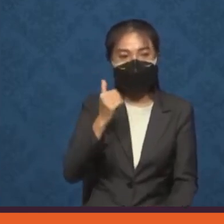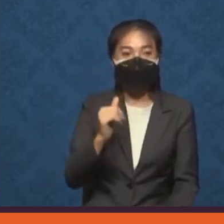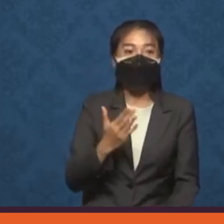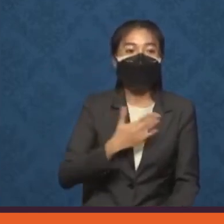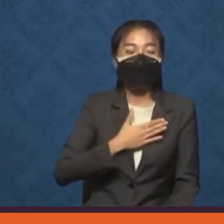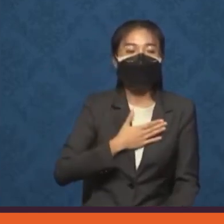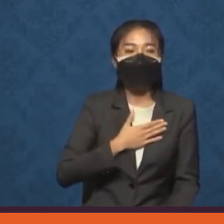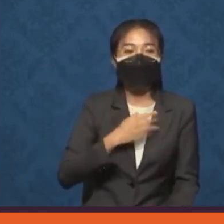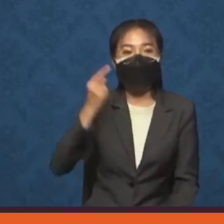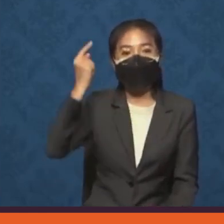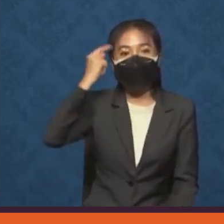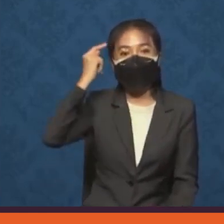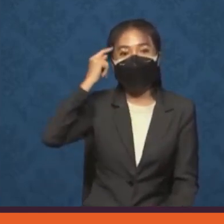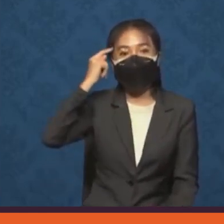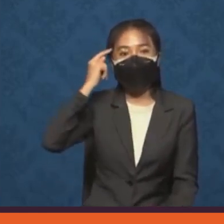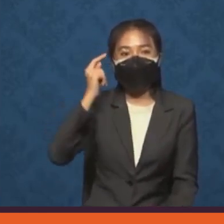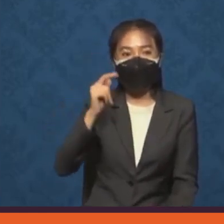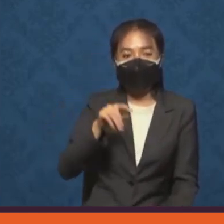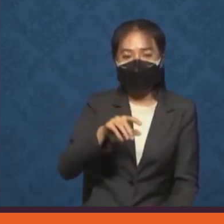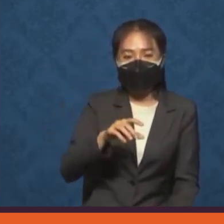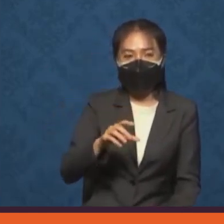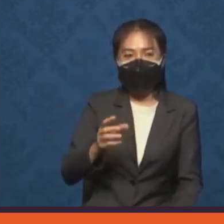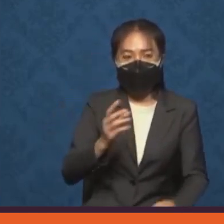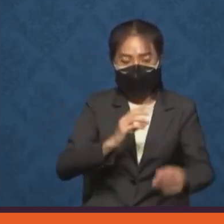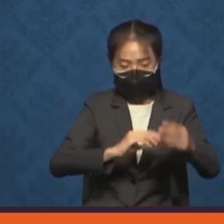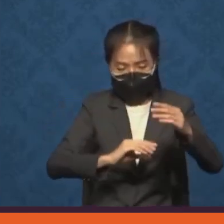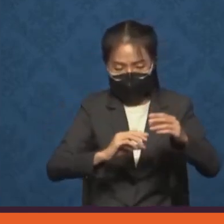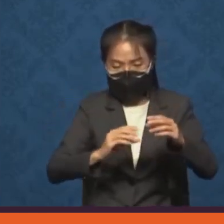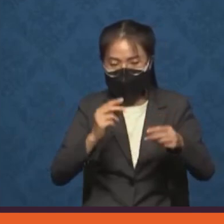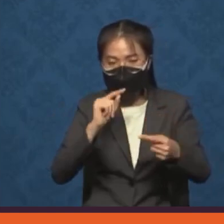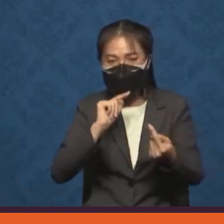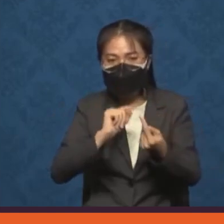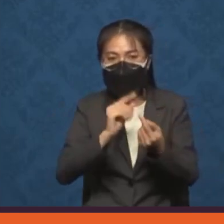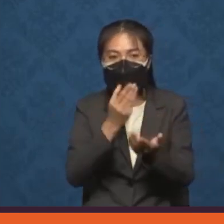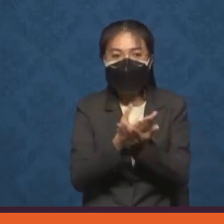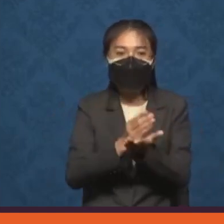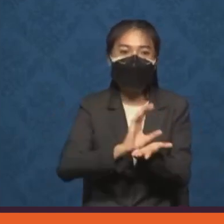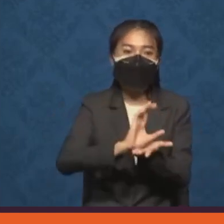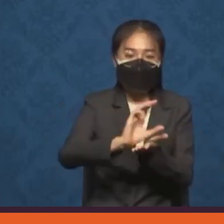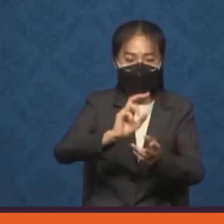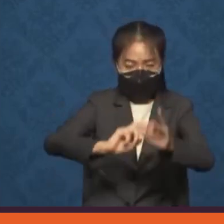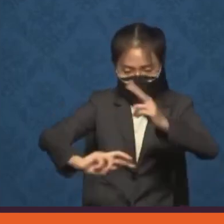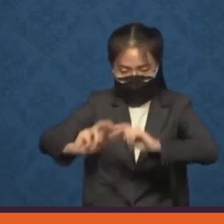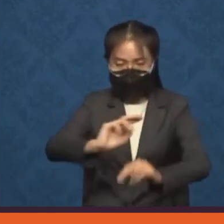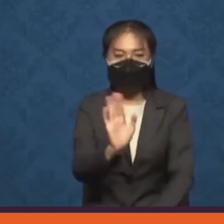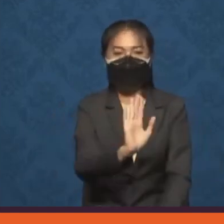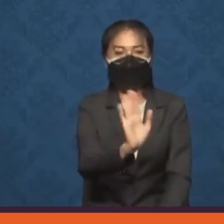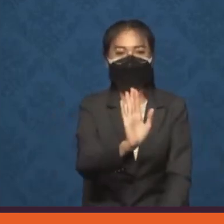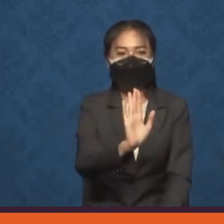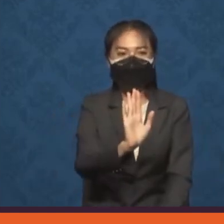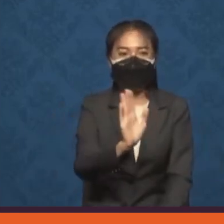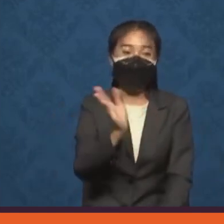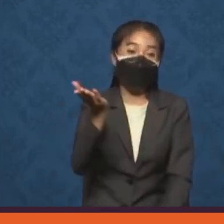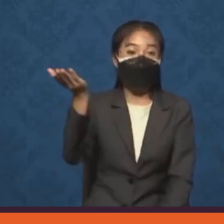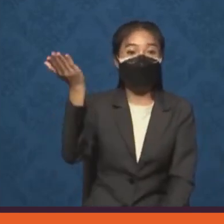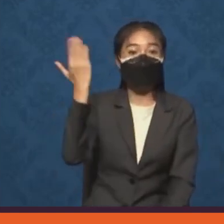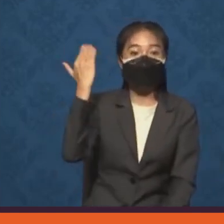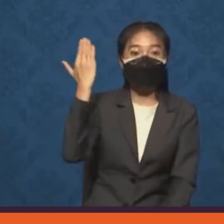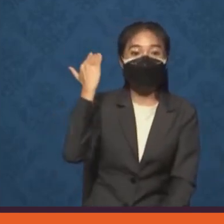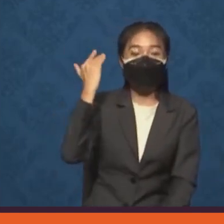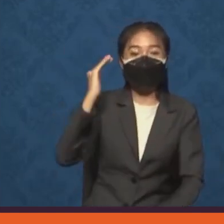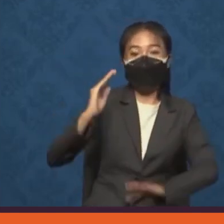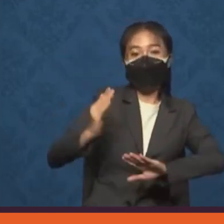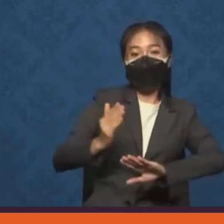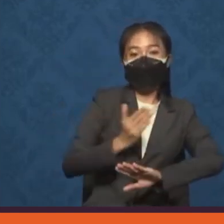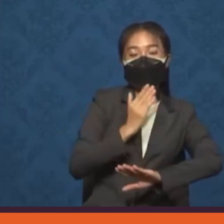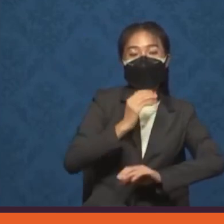งยืนยันว่านี่ไม่ใช่เข้าไปควบคุมงบประมาณเลยนะครับแล้วเท่าที่ผ่านมาเอาเป็นว่าก่อนที่จะใช้รัฐธรรม